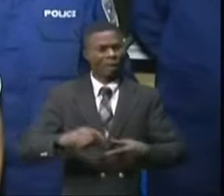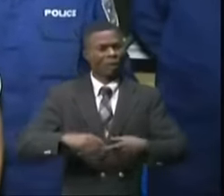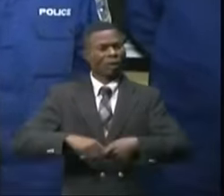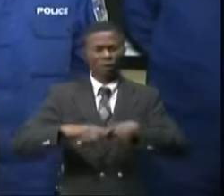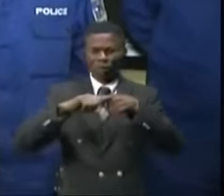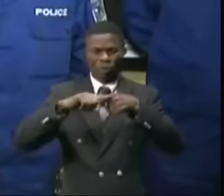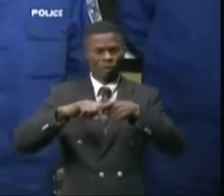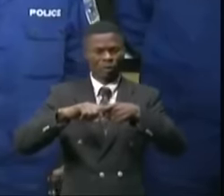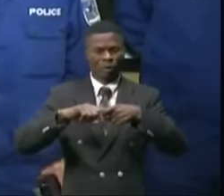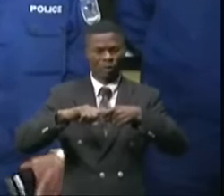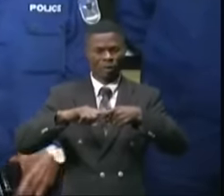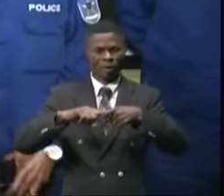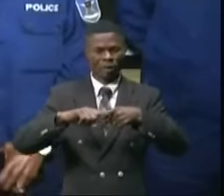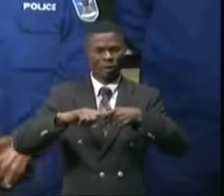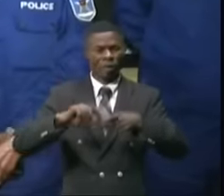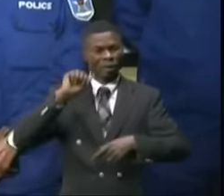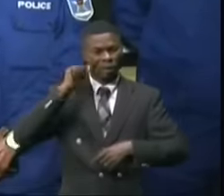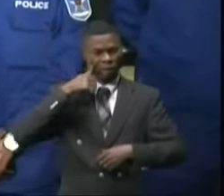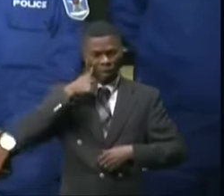d'interdire